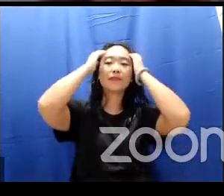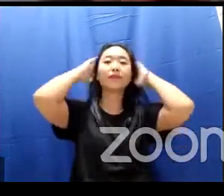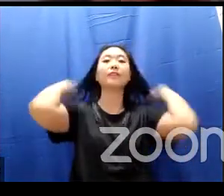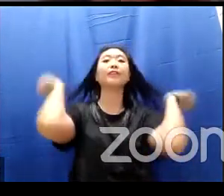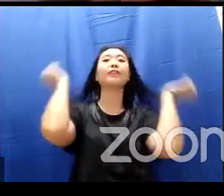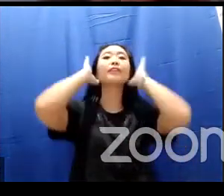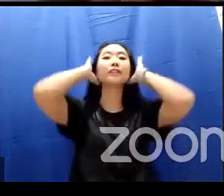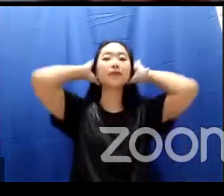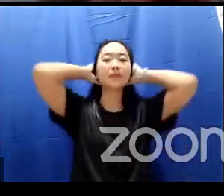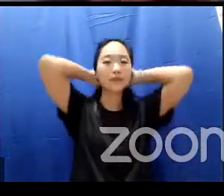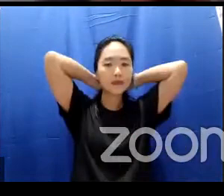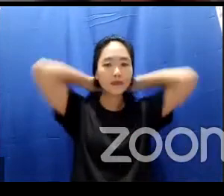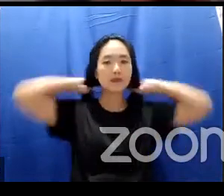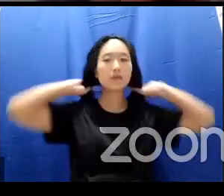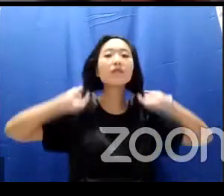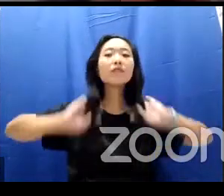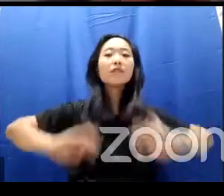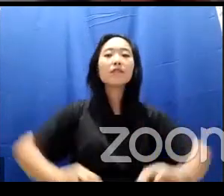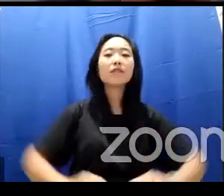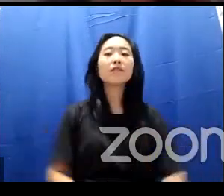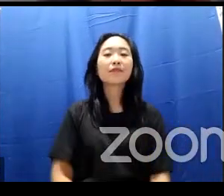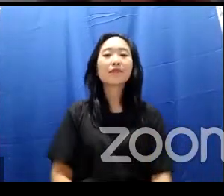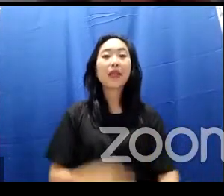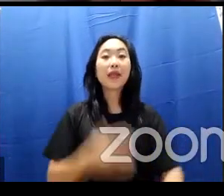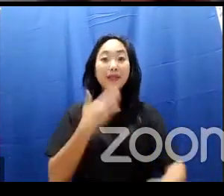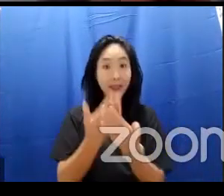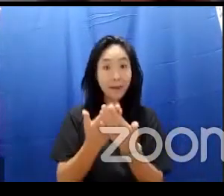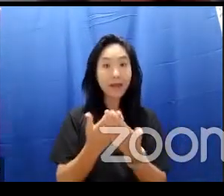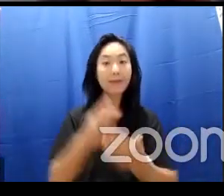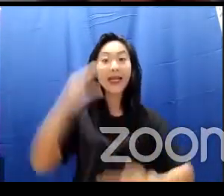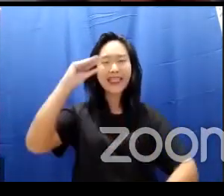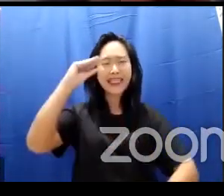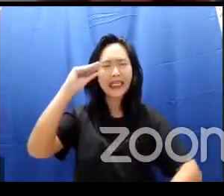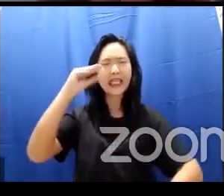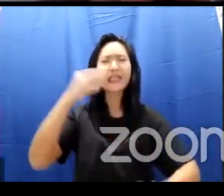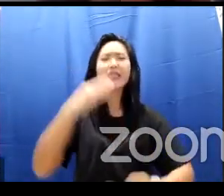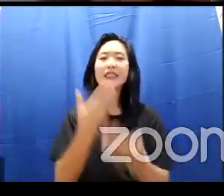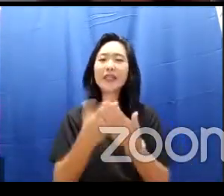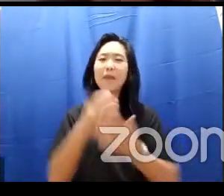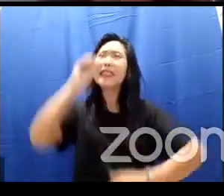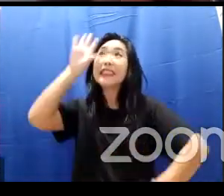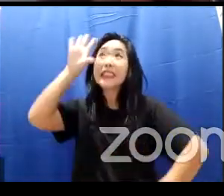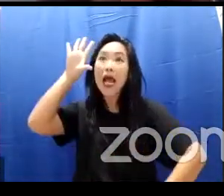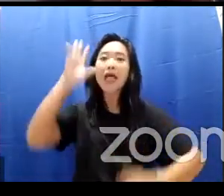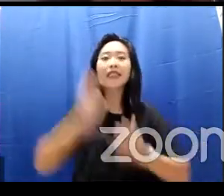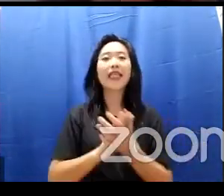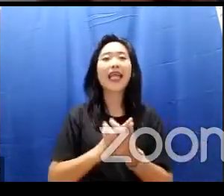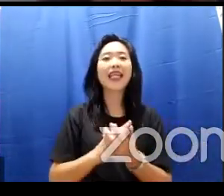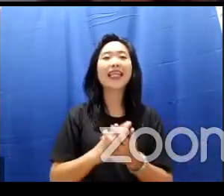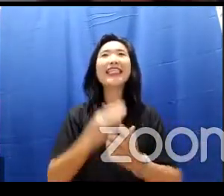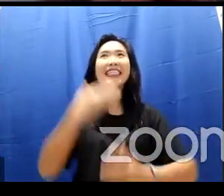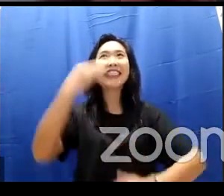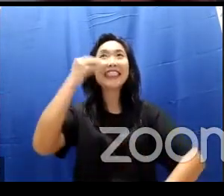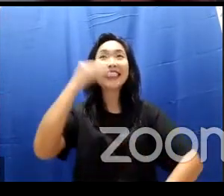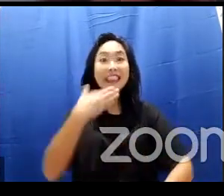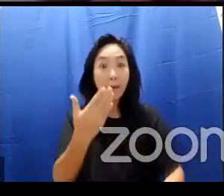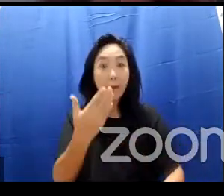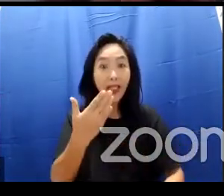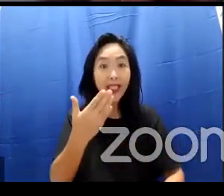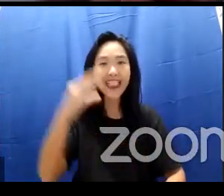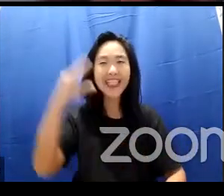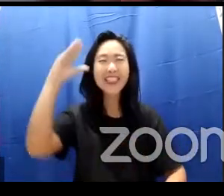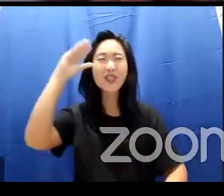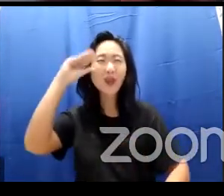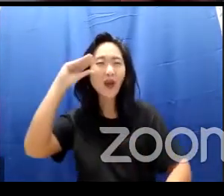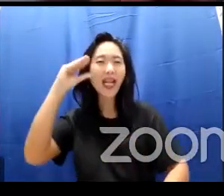Ya. Baik, selamat pagi, selamat siang, selamat sore, dan selamat malam. Salam